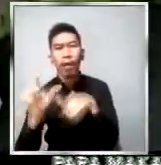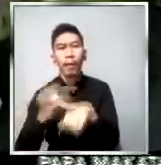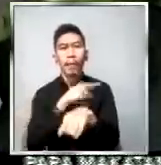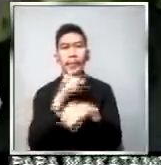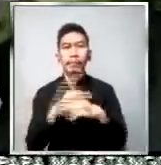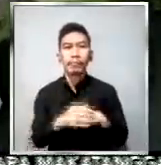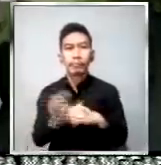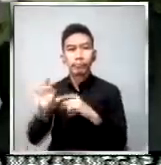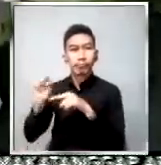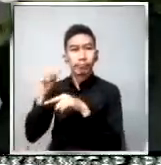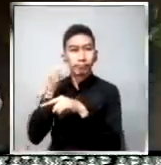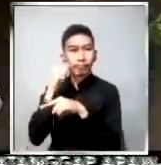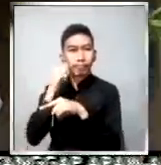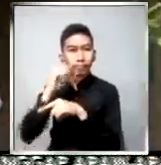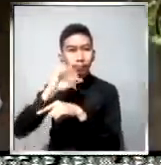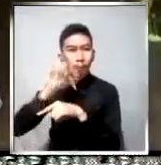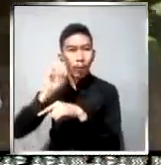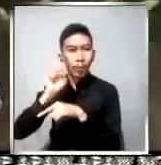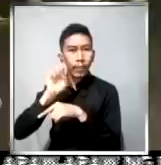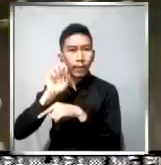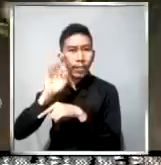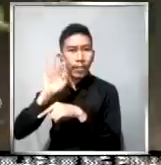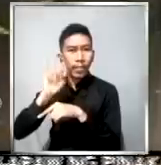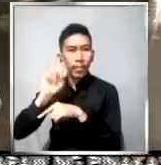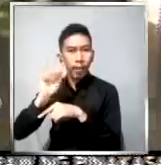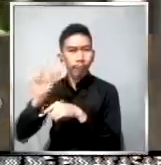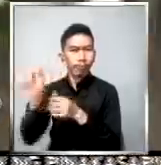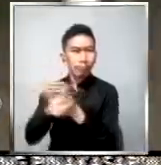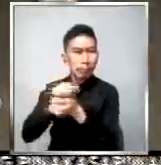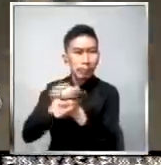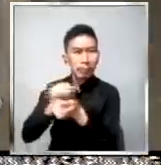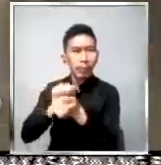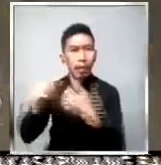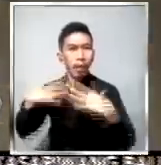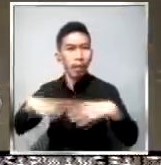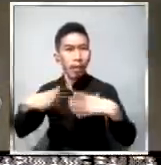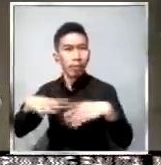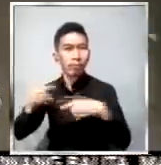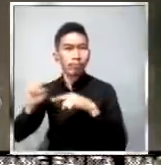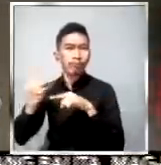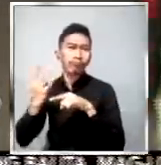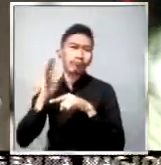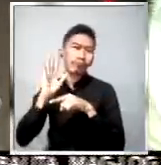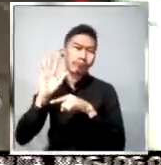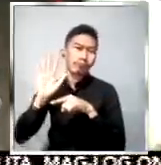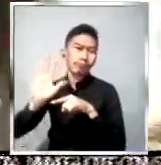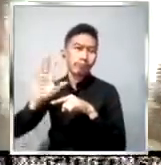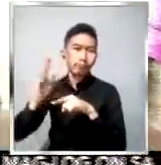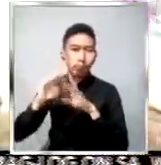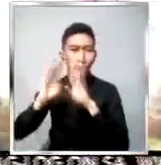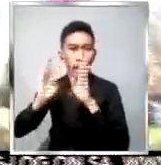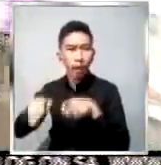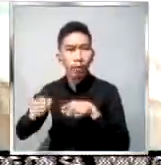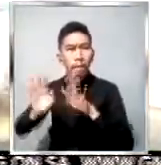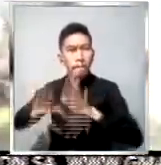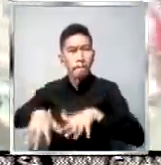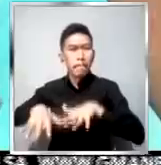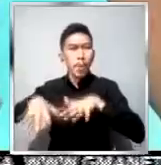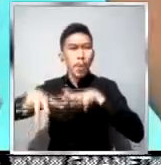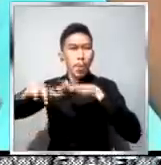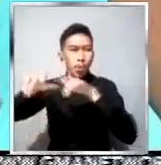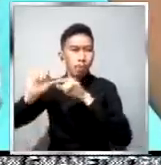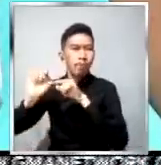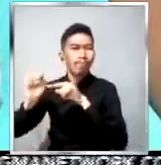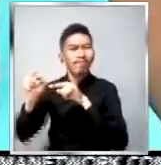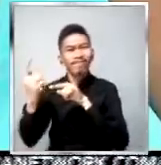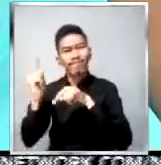ng mga nabasang damit. Abot binti pa kasi ang loob ng kanyang bahay, kaya hindi rin makapaglinis. Naawa din, kasi